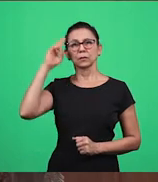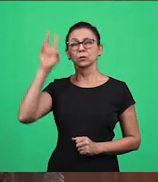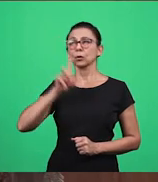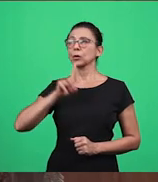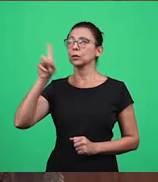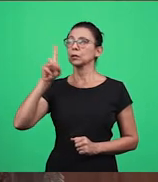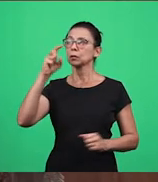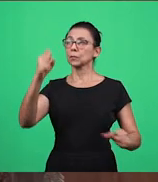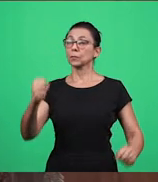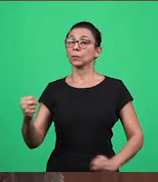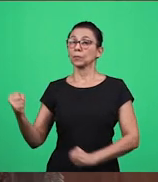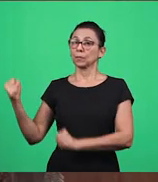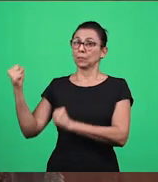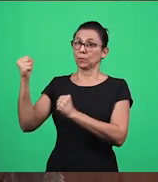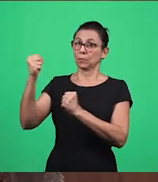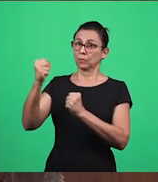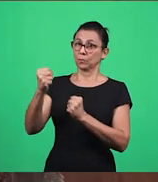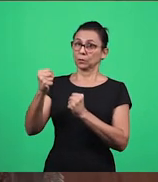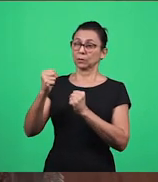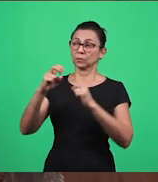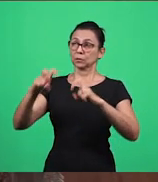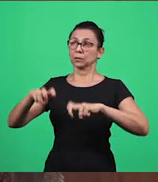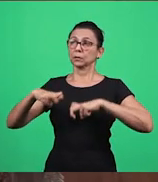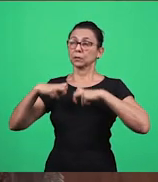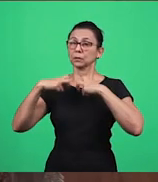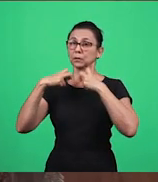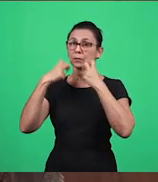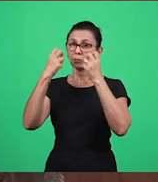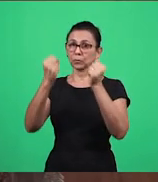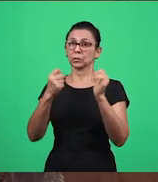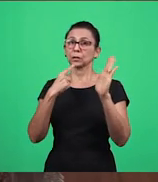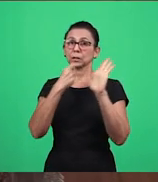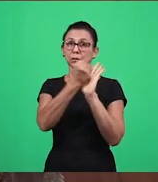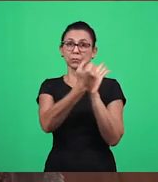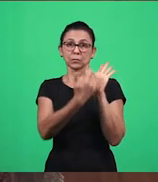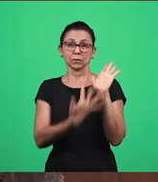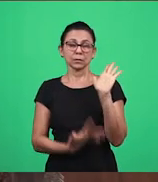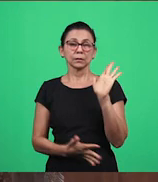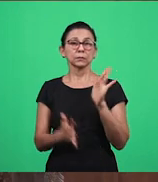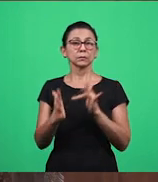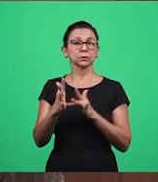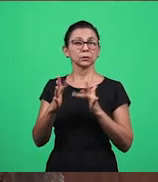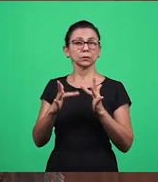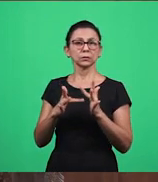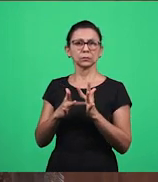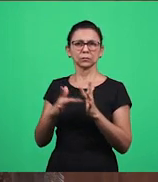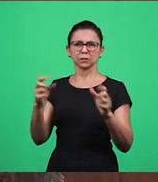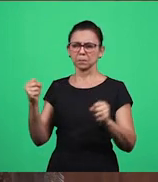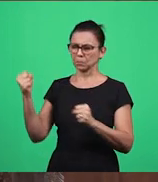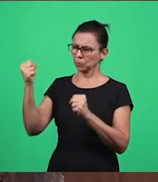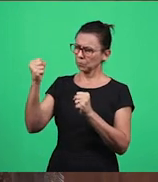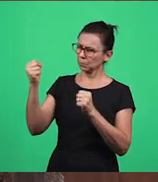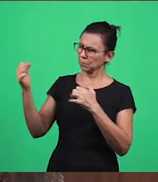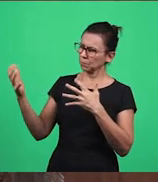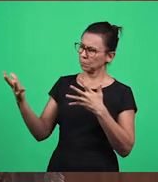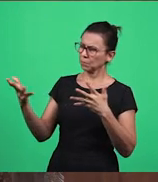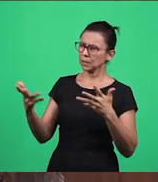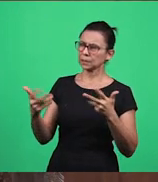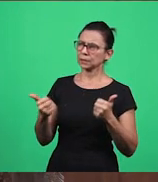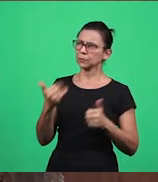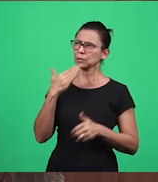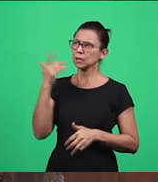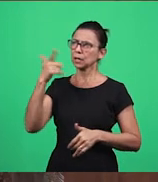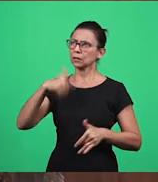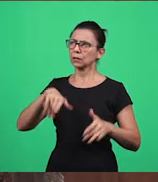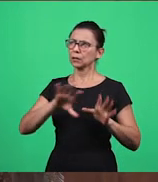Бог наш, Бог всемогущий, мы взываем о силе, которая в крови Господа Иисуса. Об